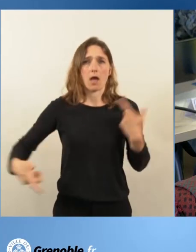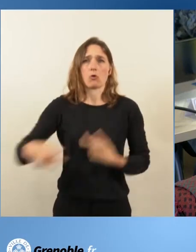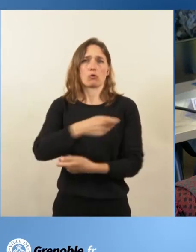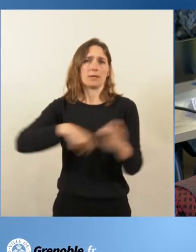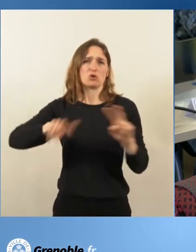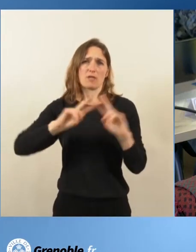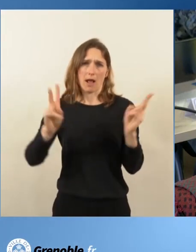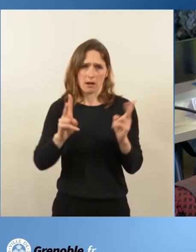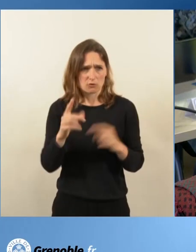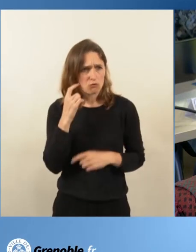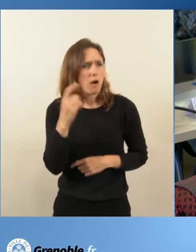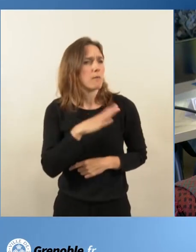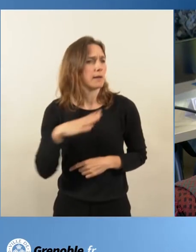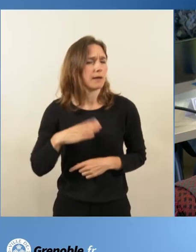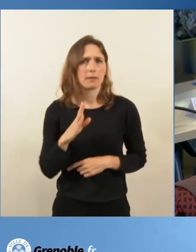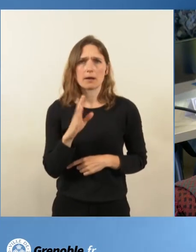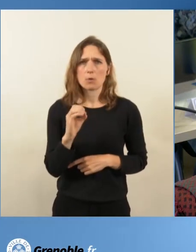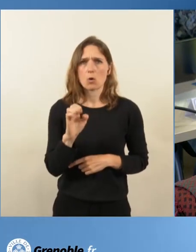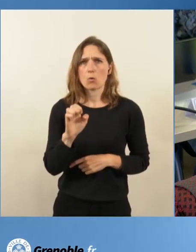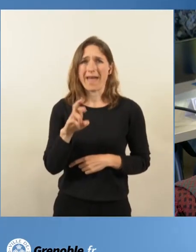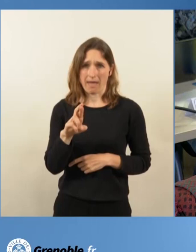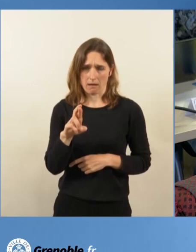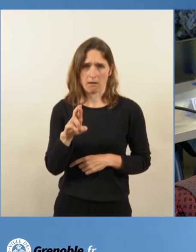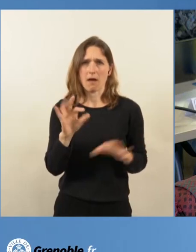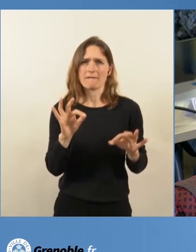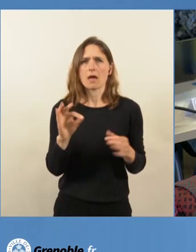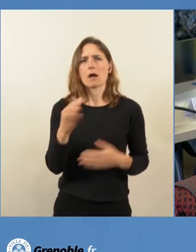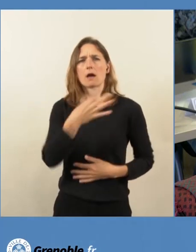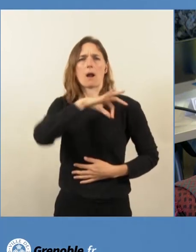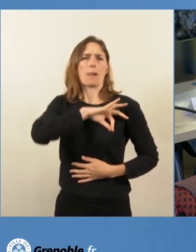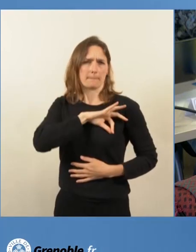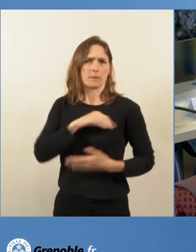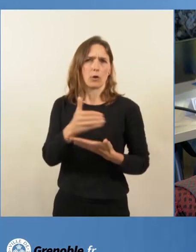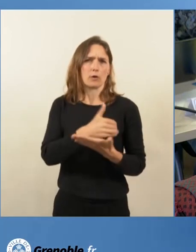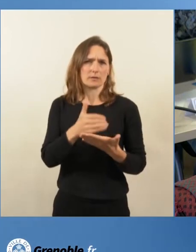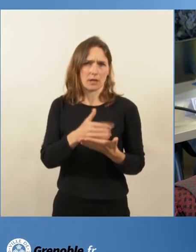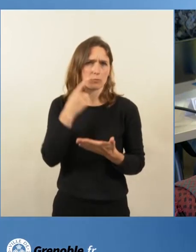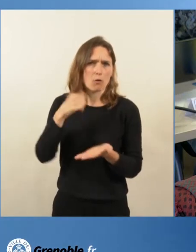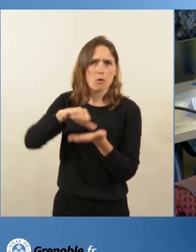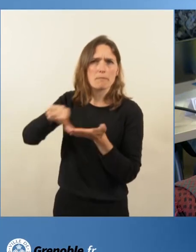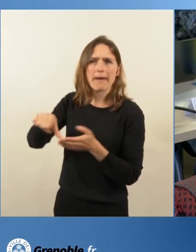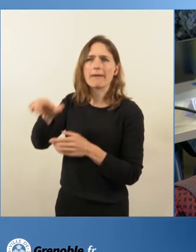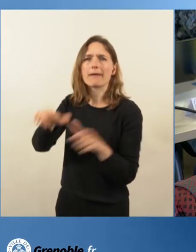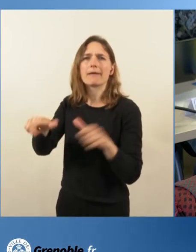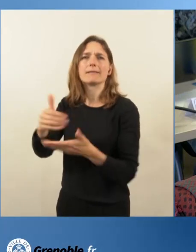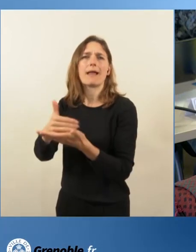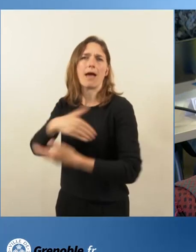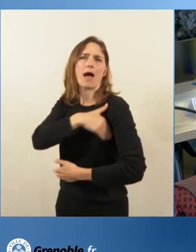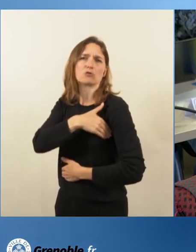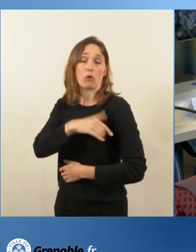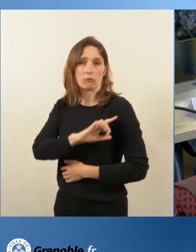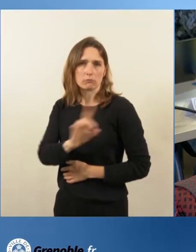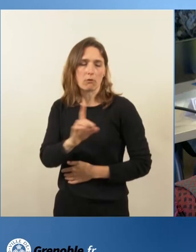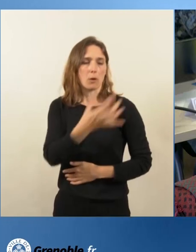c'est Madame Boher il me semble qu'il disait que sur les recettes ça permettait de payer les agents alors non non en fait les recettes ne payent pas les